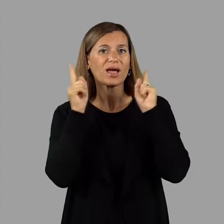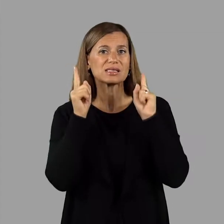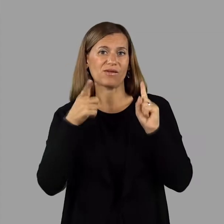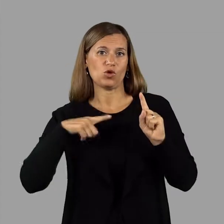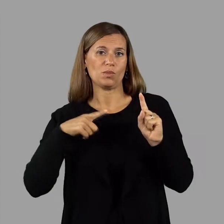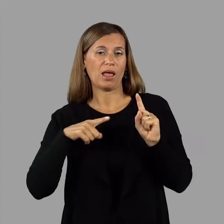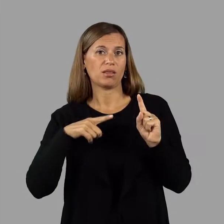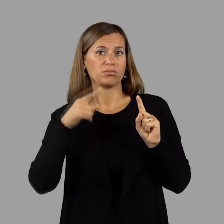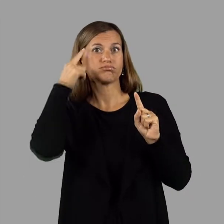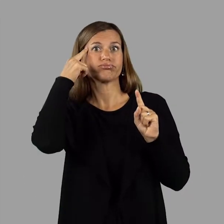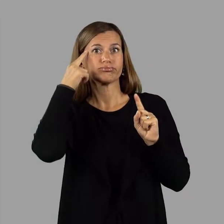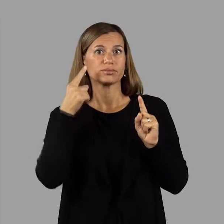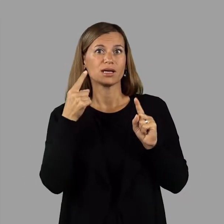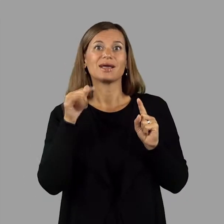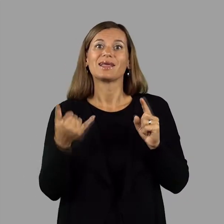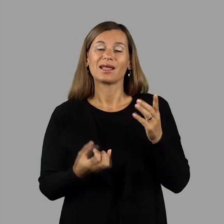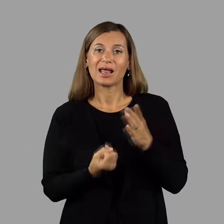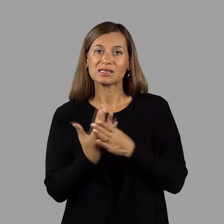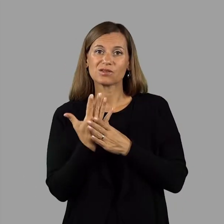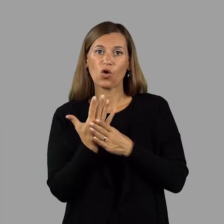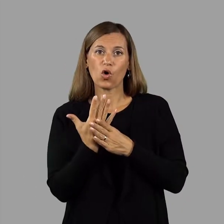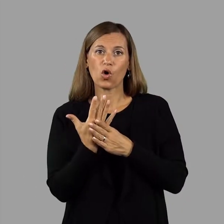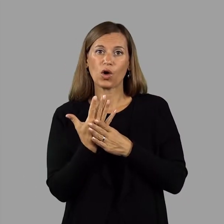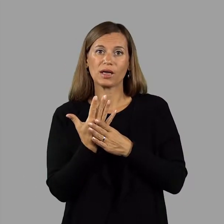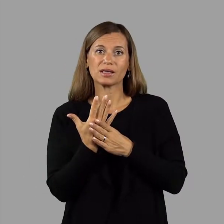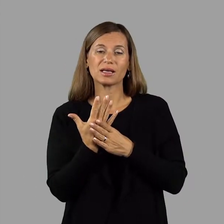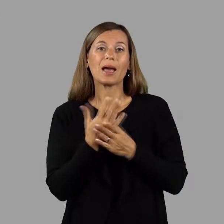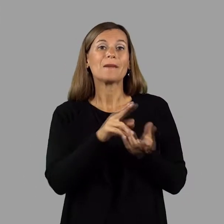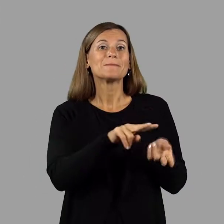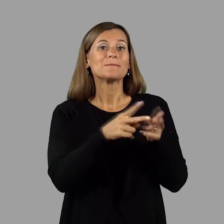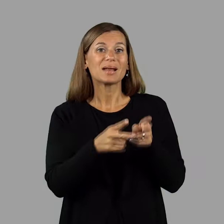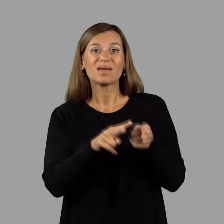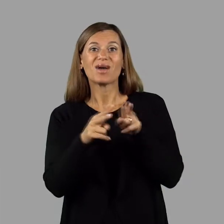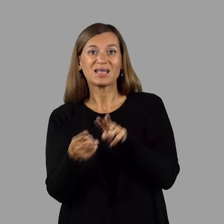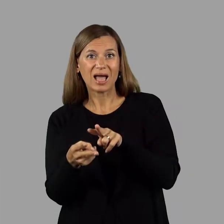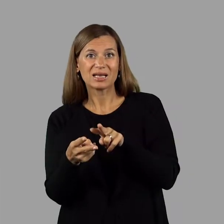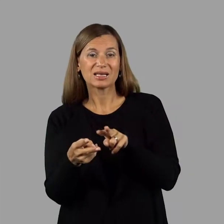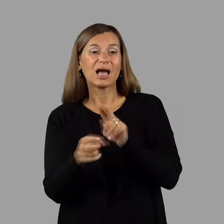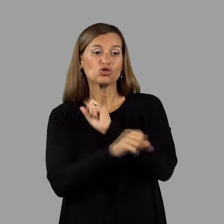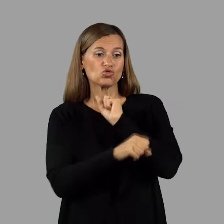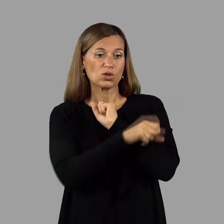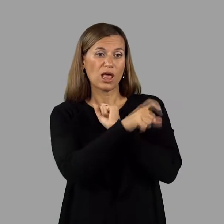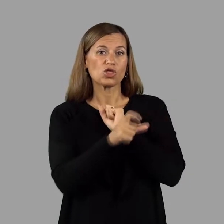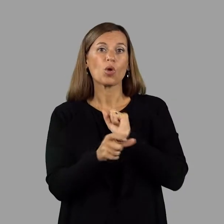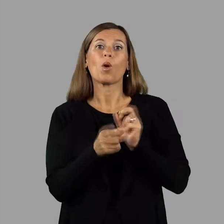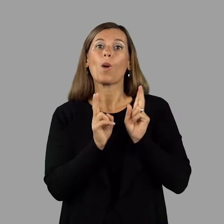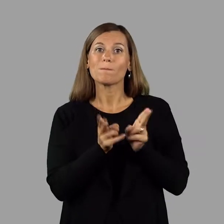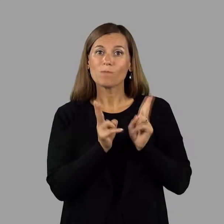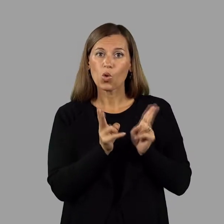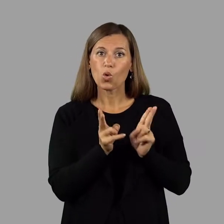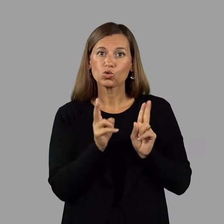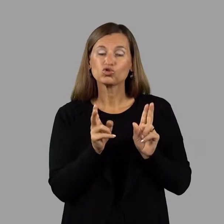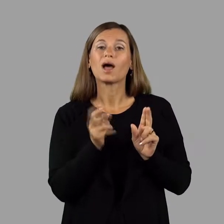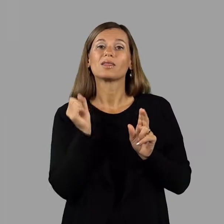v Ljubljani zamislila, je razvoj strojnega prevajalnika, ki bi študentom omogočal, da